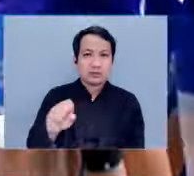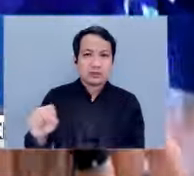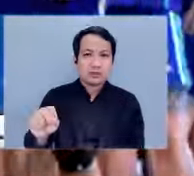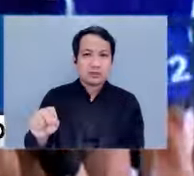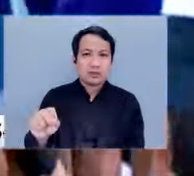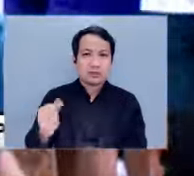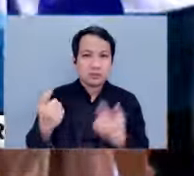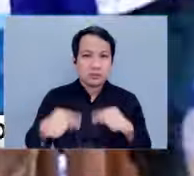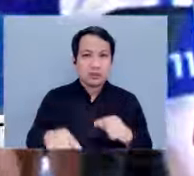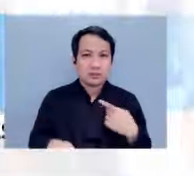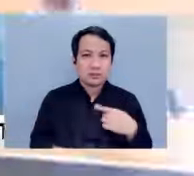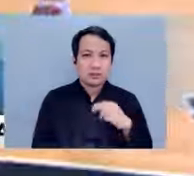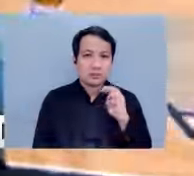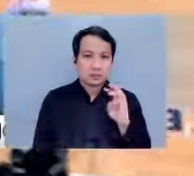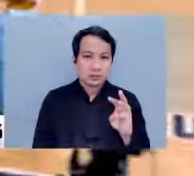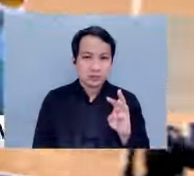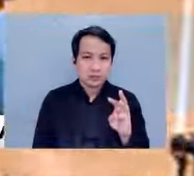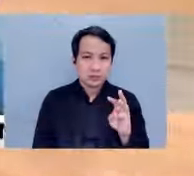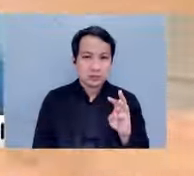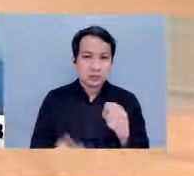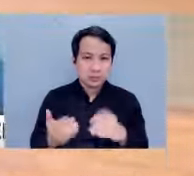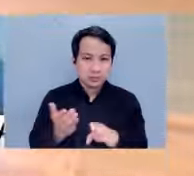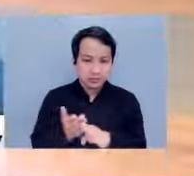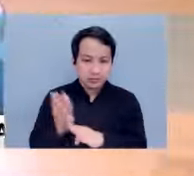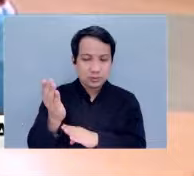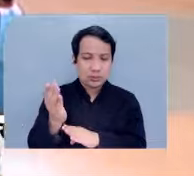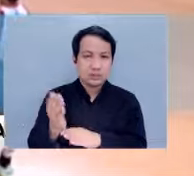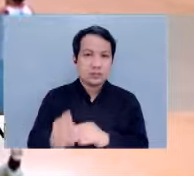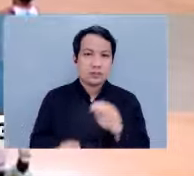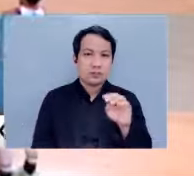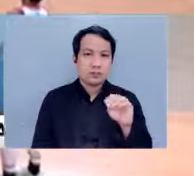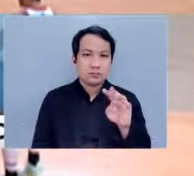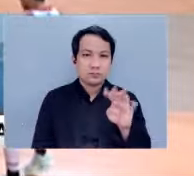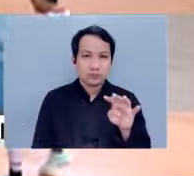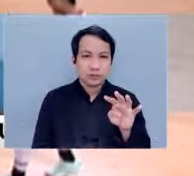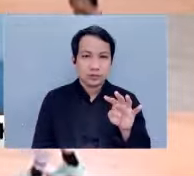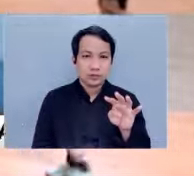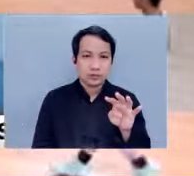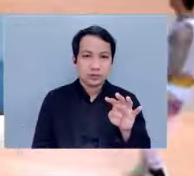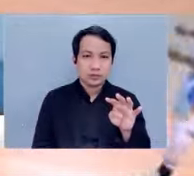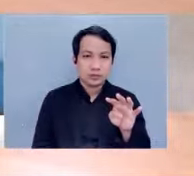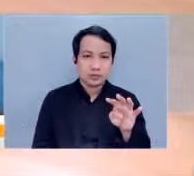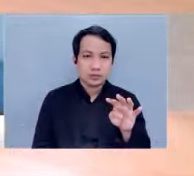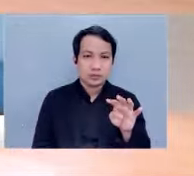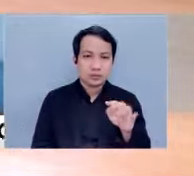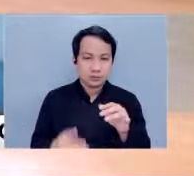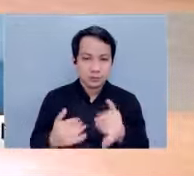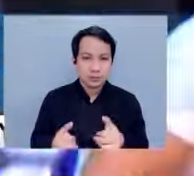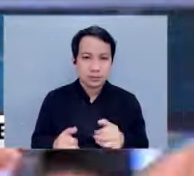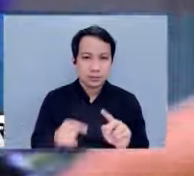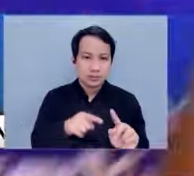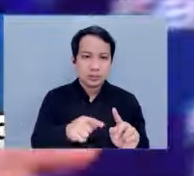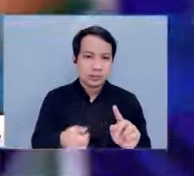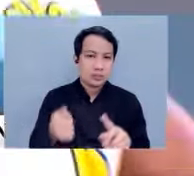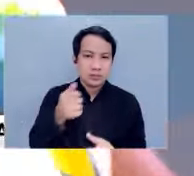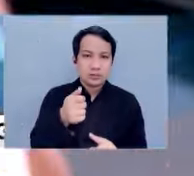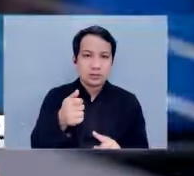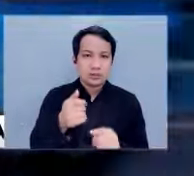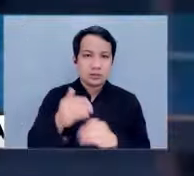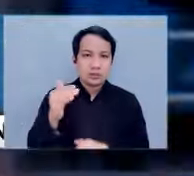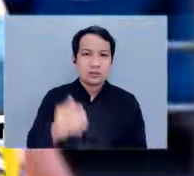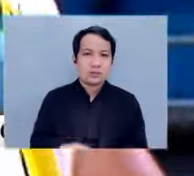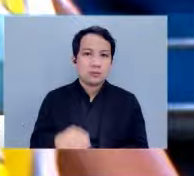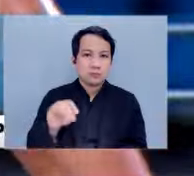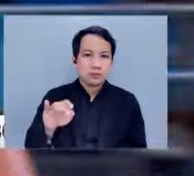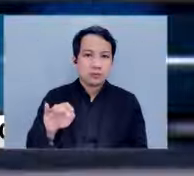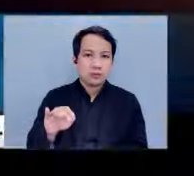na may 6-game winning streak. 14 sa 16 players na ipinasok ni Coach Yeng Diao ang nakascore sa laro.